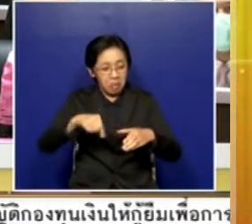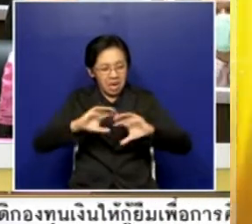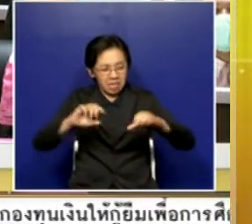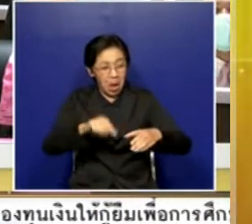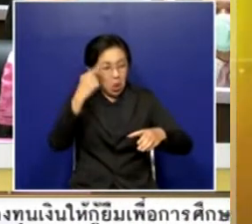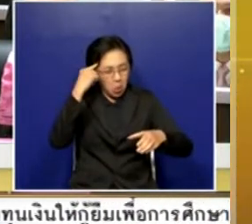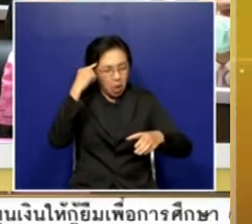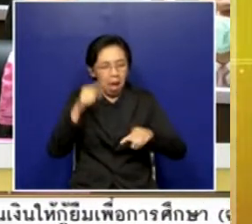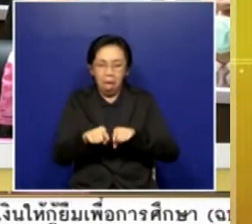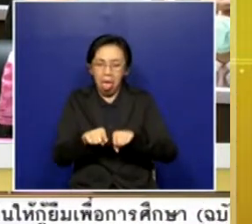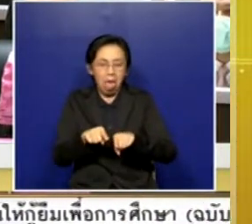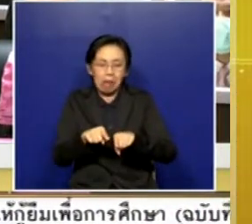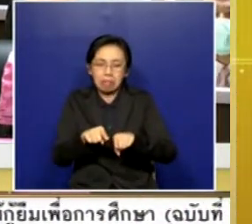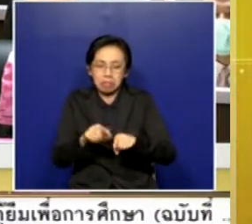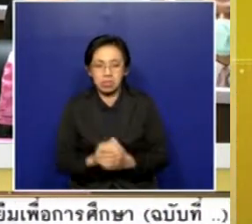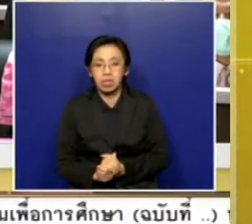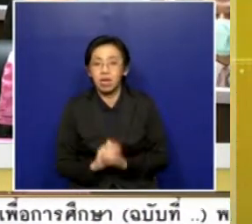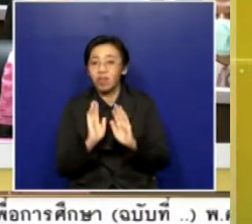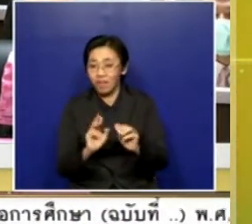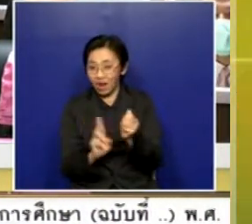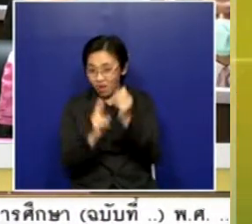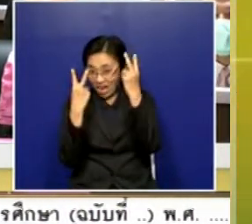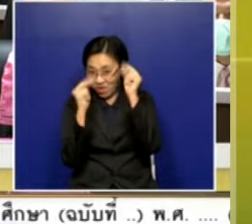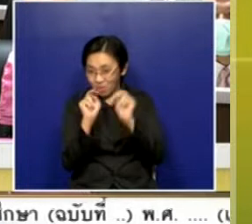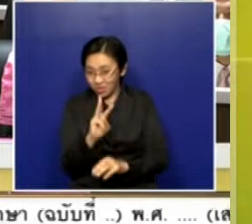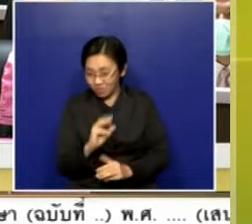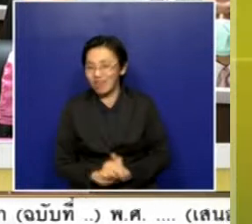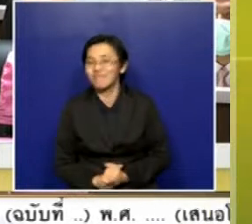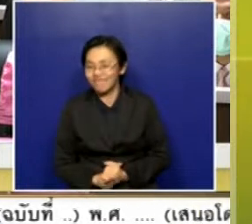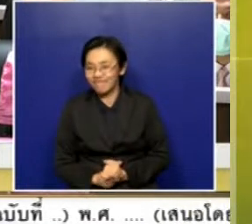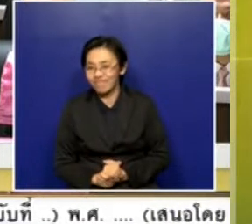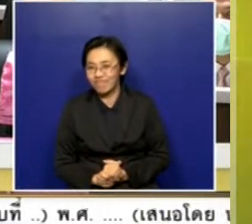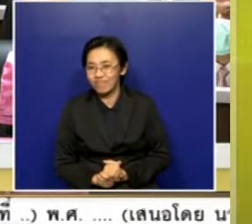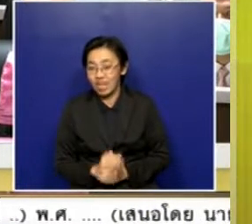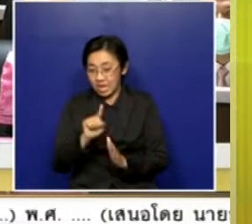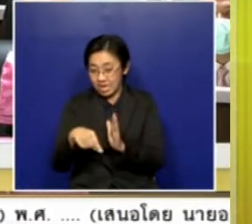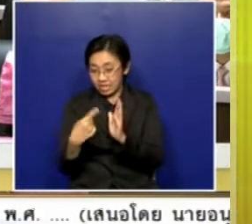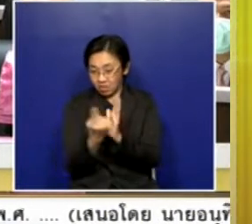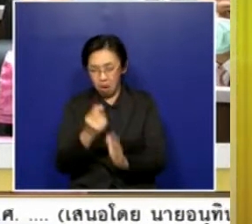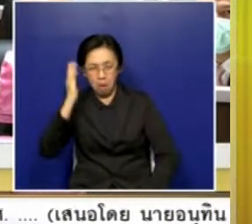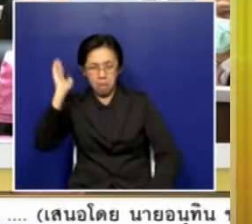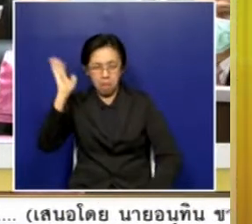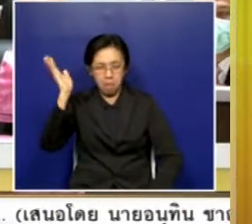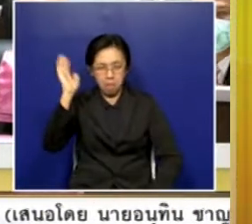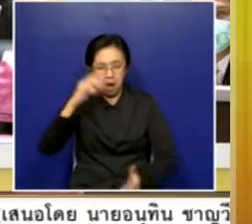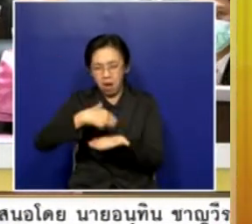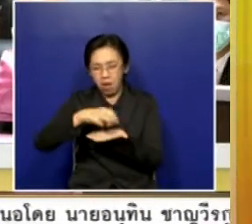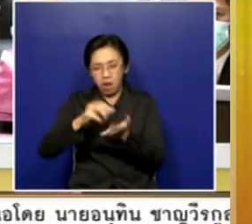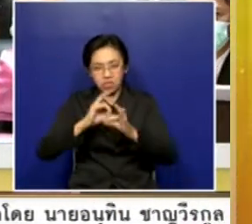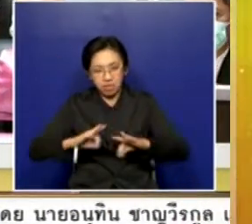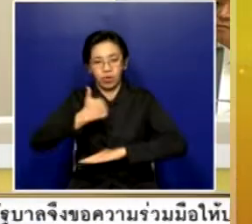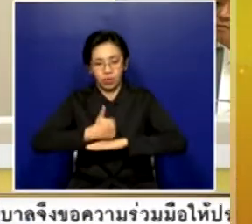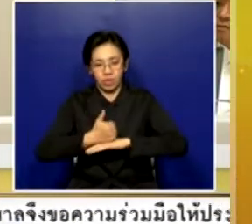สร้างนะครับการท่าอากาศยานแห่งประเทศไทยก็เลยตั้งคำถามว่าเป็นการตอบแทนกันหรือไม่คุณศักดิ์สยามก็ชี้แจงนะครับบอกว่าประเด็นนี้